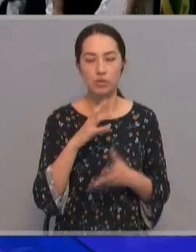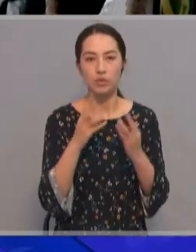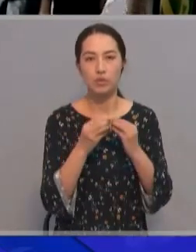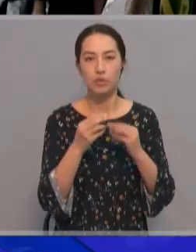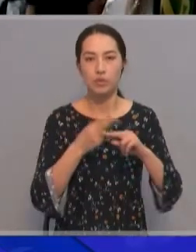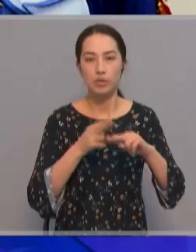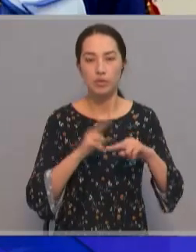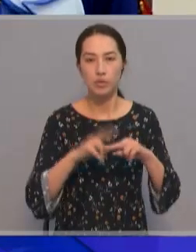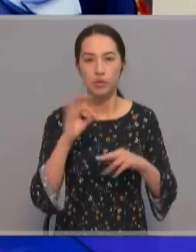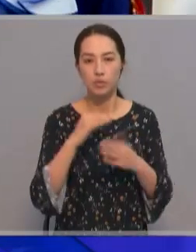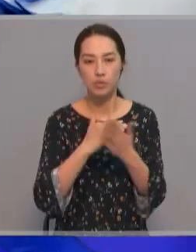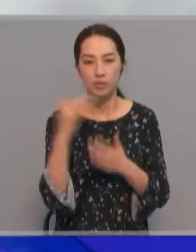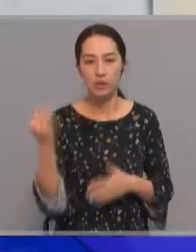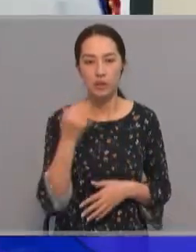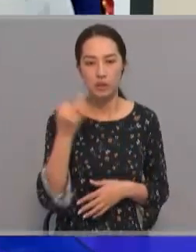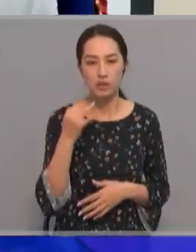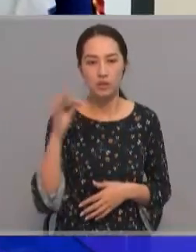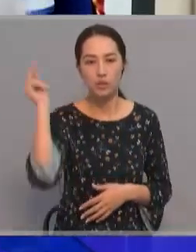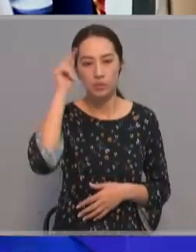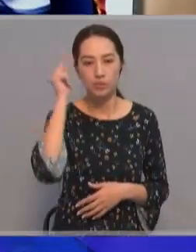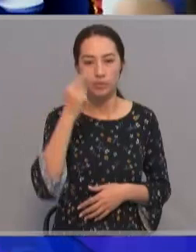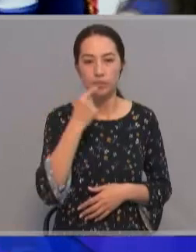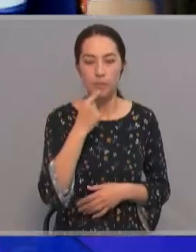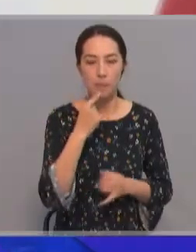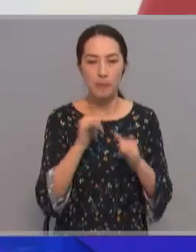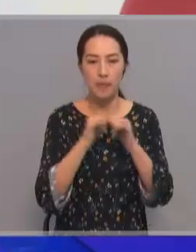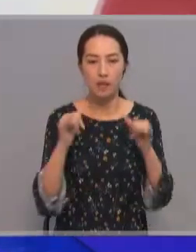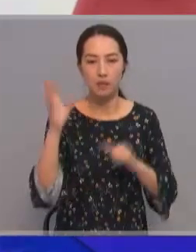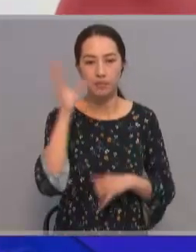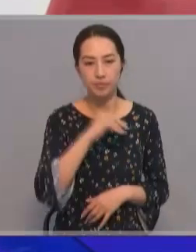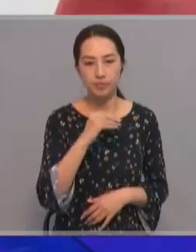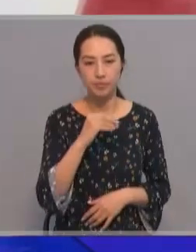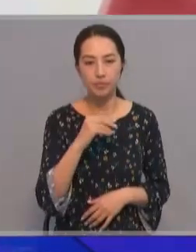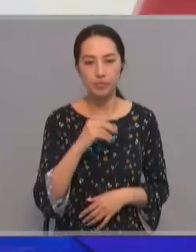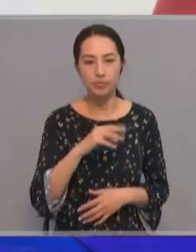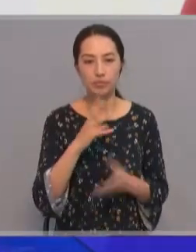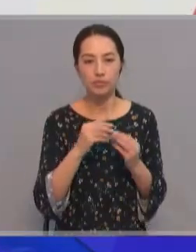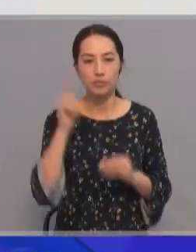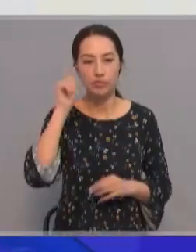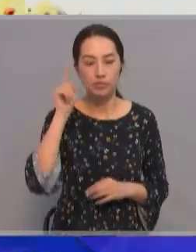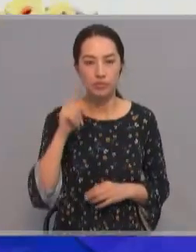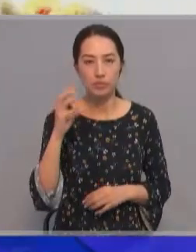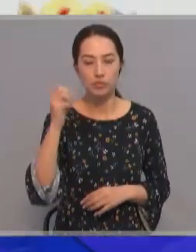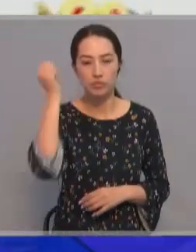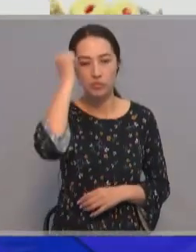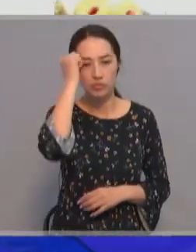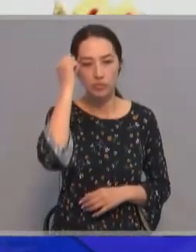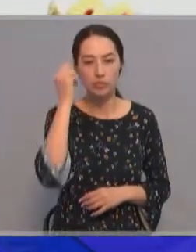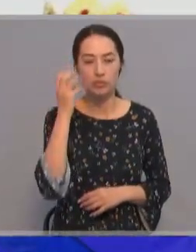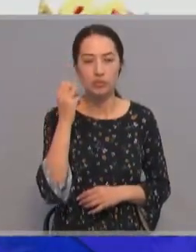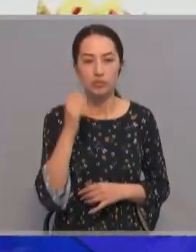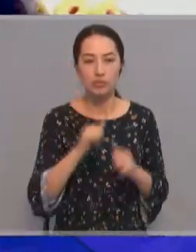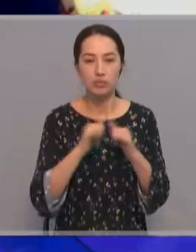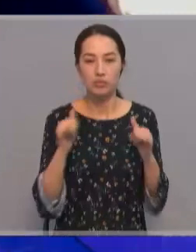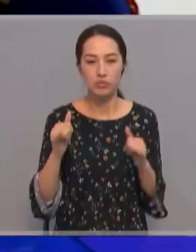мероприятия является повышение интереса детей к предмету изучения английского языка и развитие интеллектуальных умений, памяти и воображения, а также